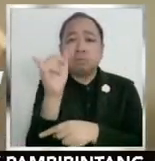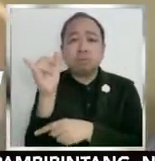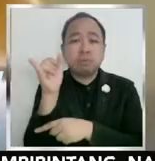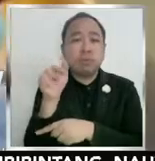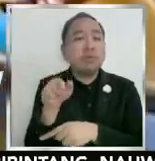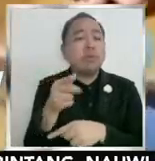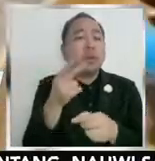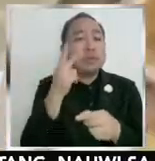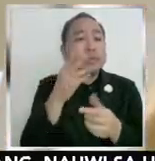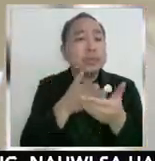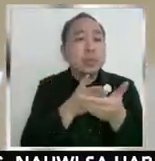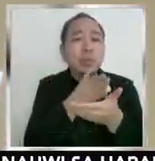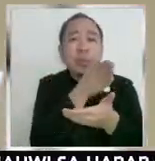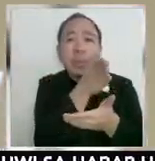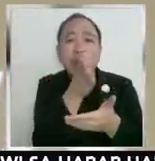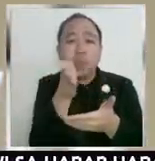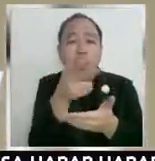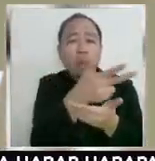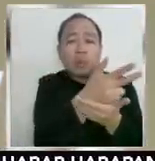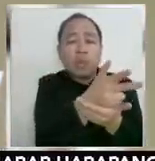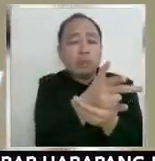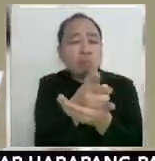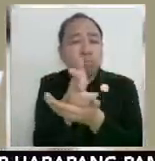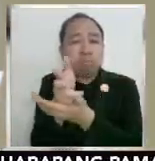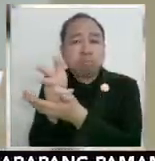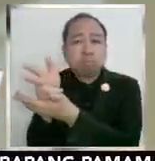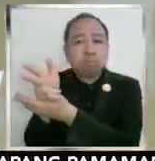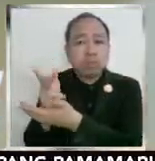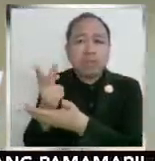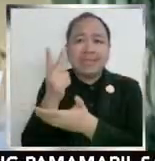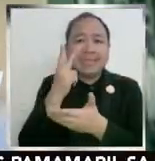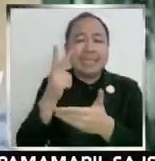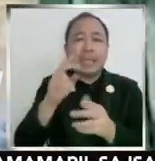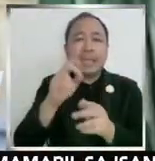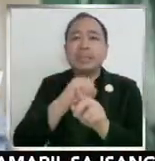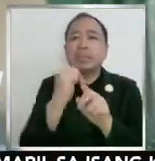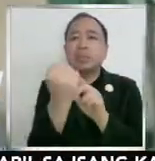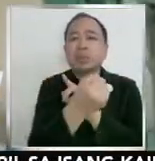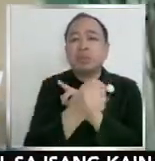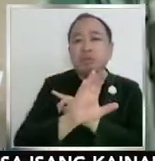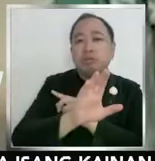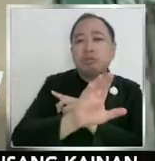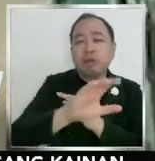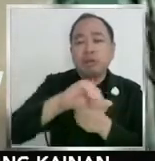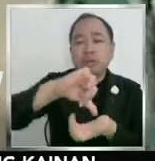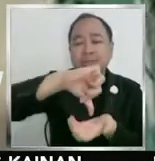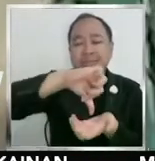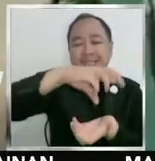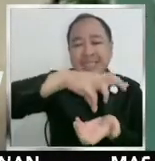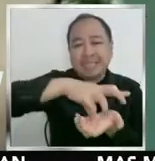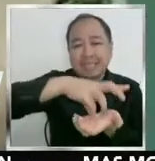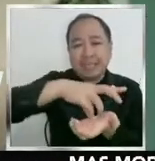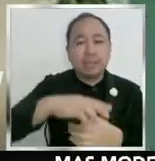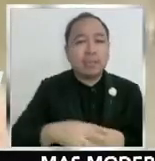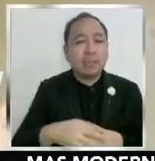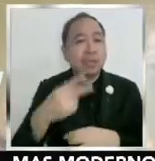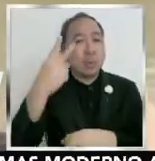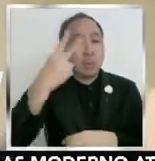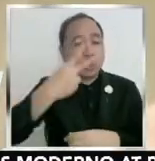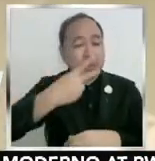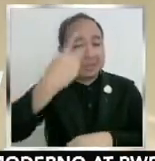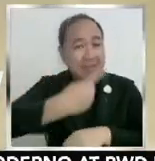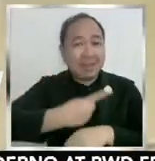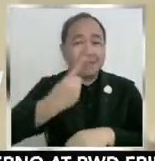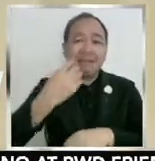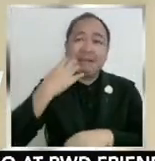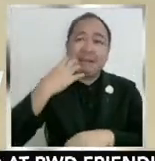Bulacan para ipakita sa social media ang sitwasyon sa kanilang lugar. 2 araw nang tirik ang araw, pero... Ito